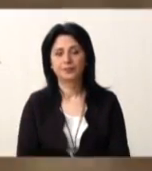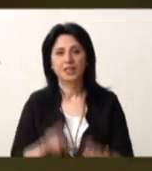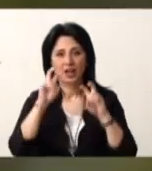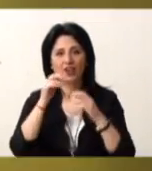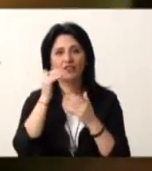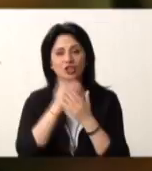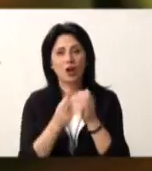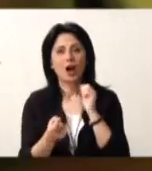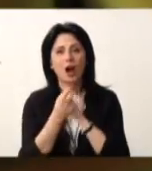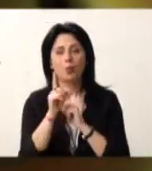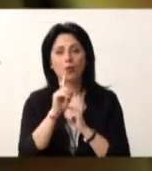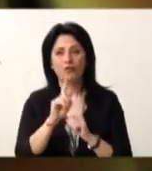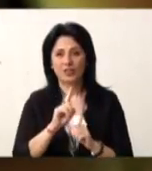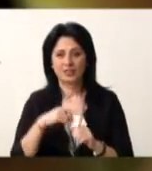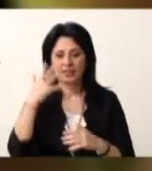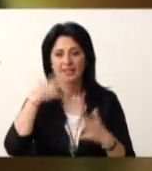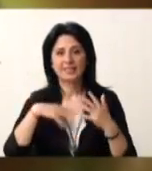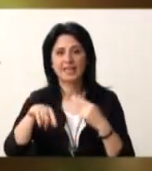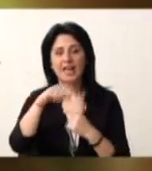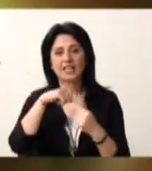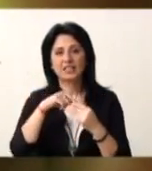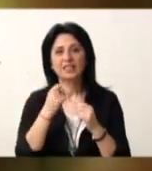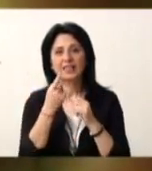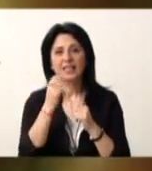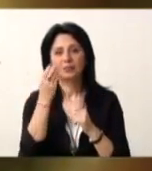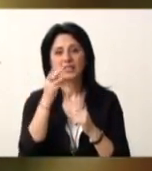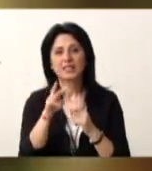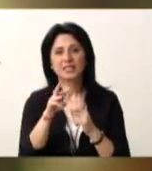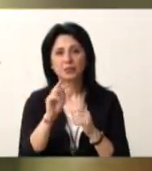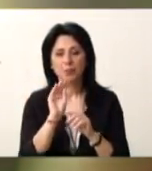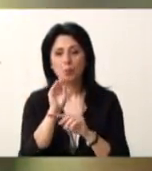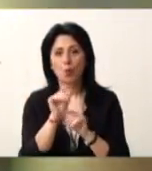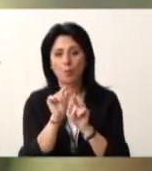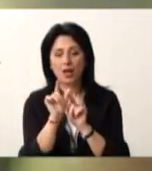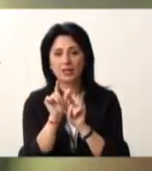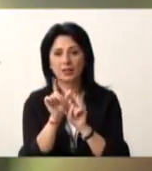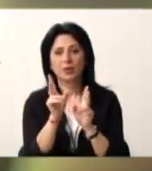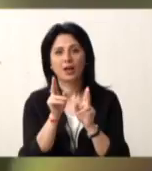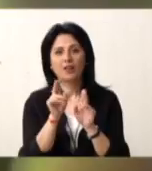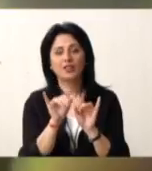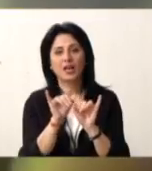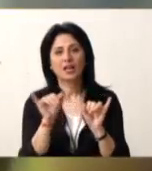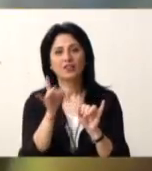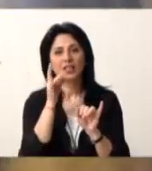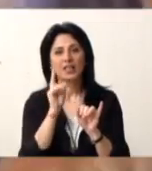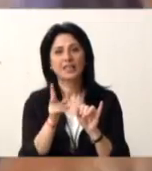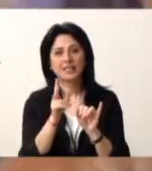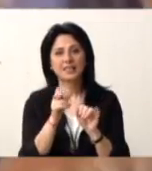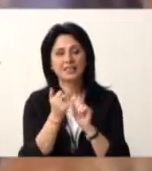კვლევის შედეგად აღმოჩნდა, რომ წელის გარშემოწერილობის 11 სანტიმეტრიანი მომატება სიმსივნის განვითარების